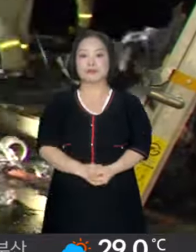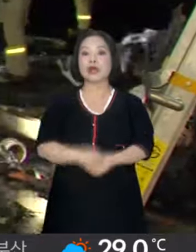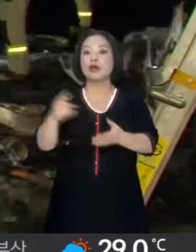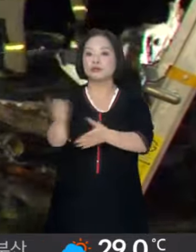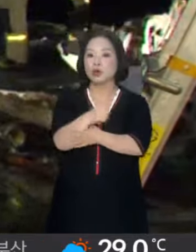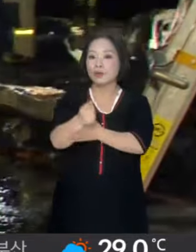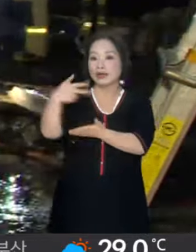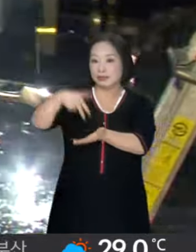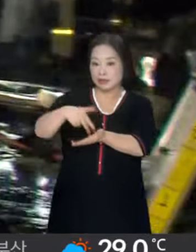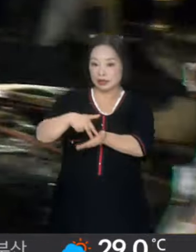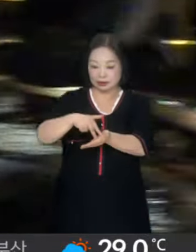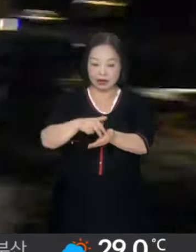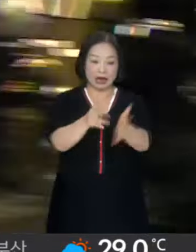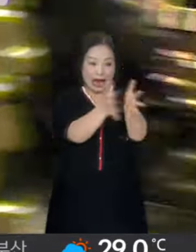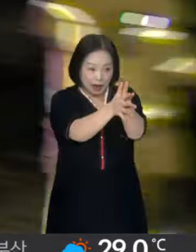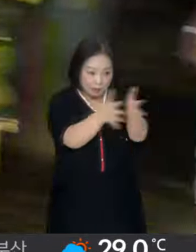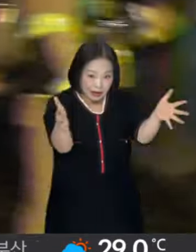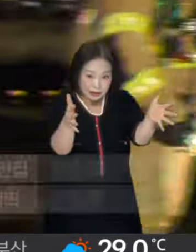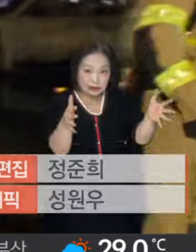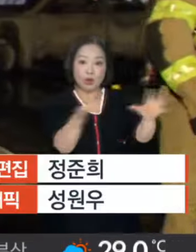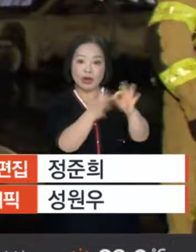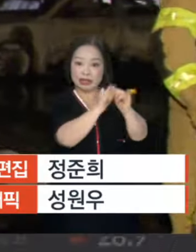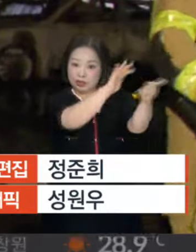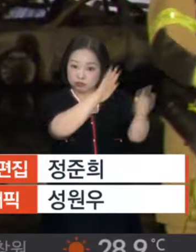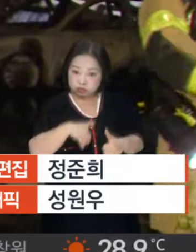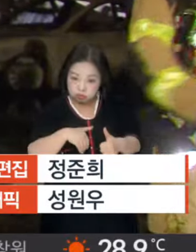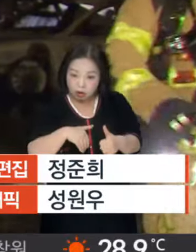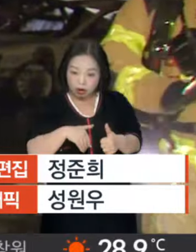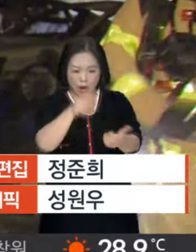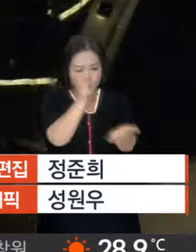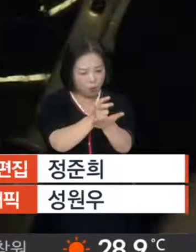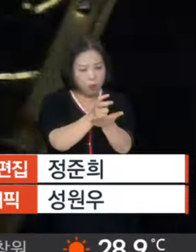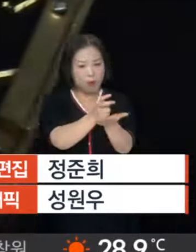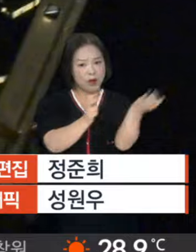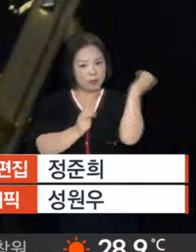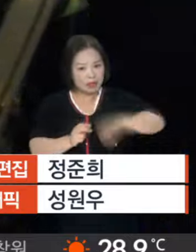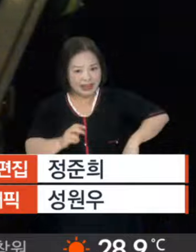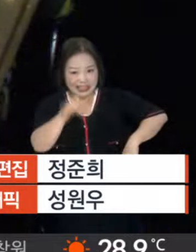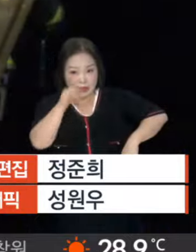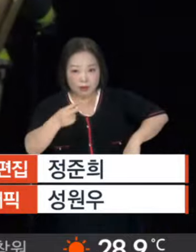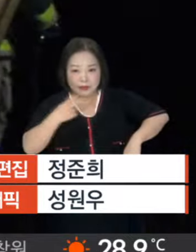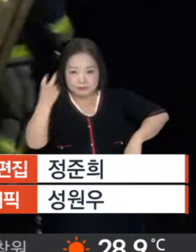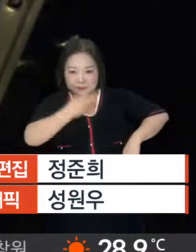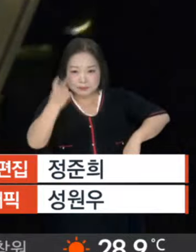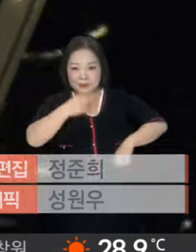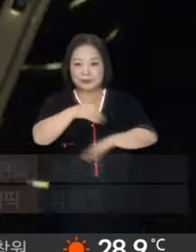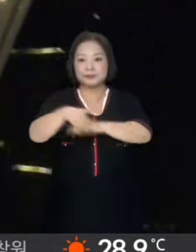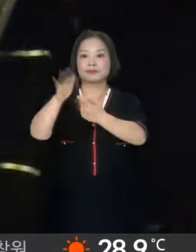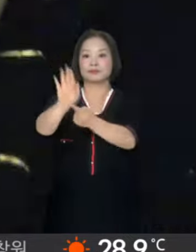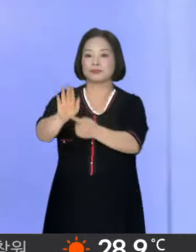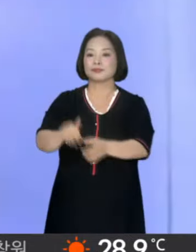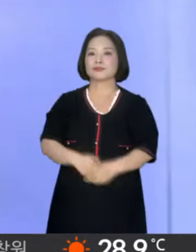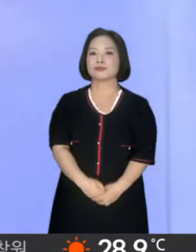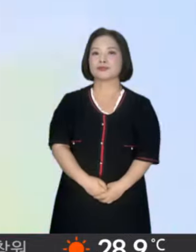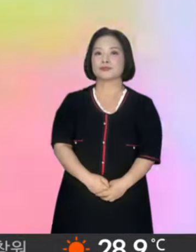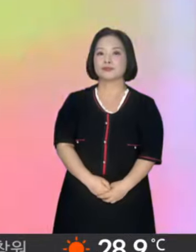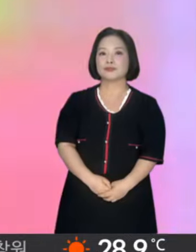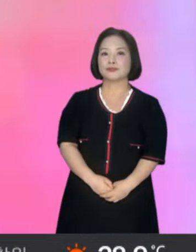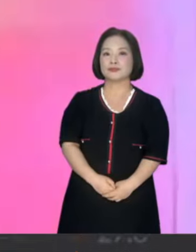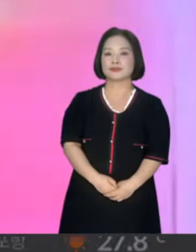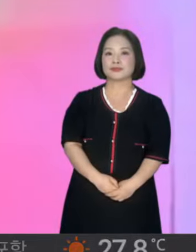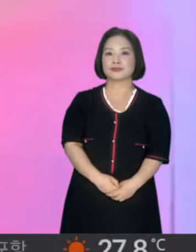소방당국은 아파트 관계자 진술 등을 추가로 확보해 관련법 위반 사항을 조치할 방침입니다 연합뉴스 최진경